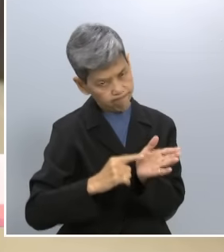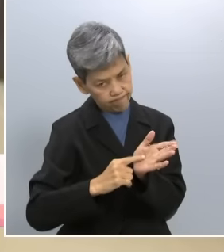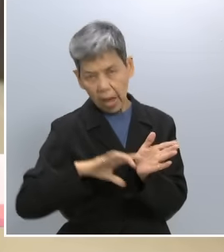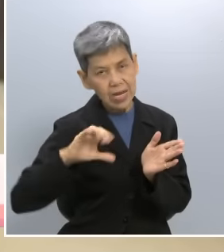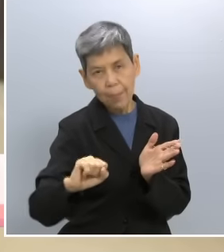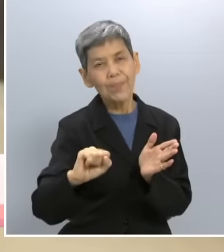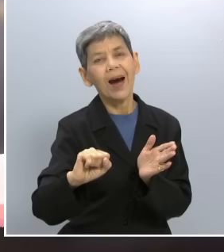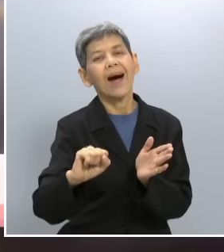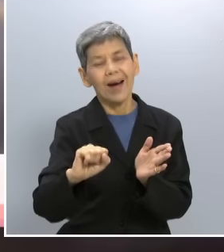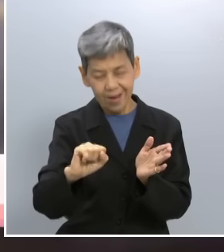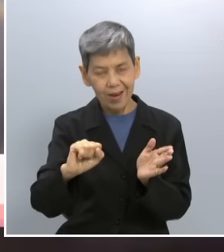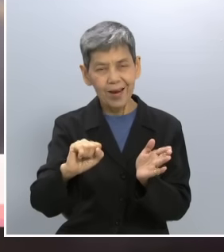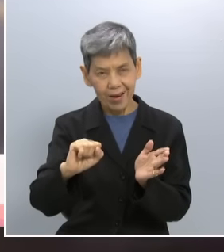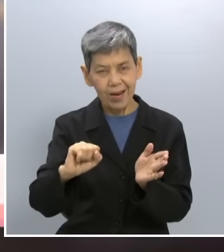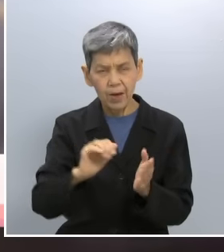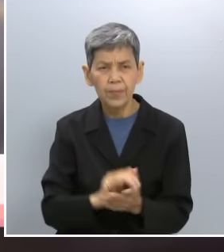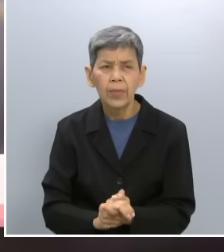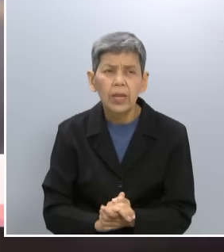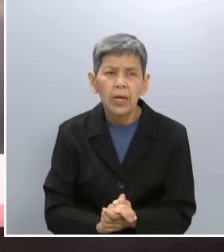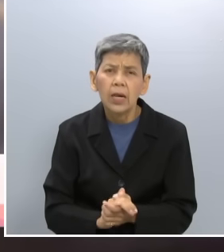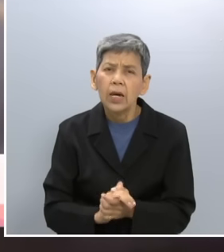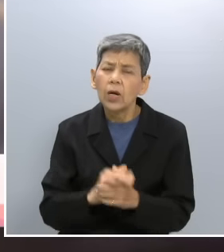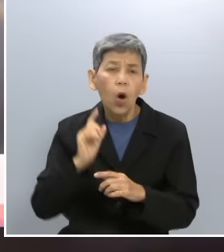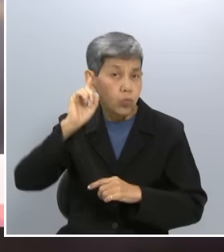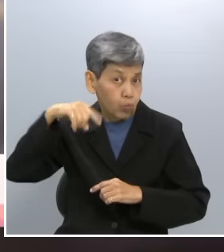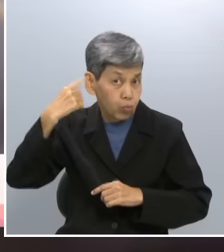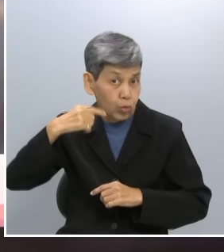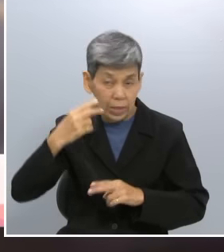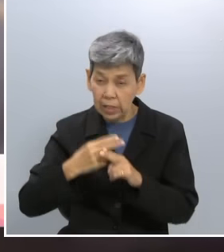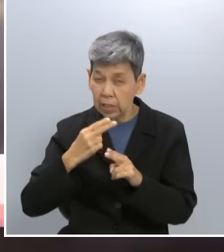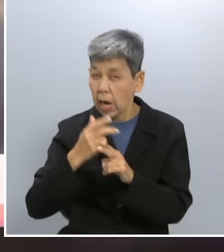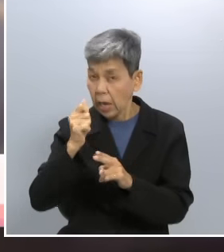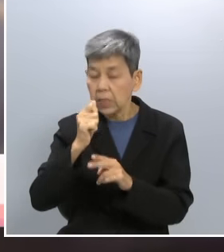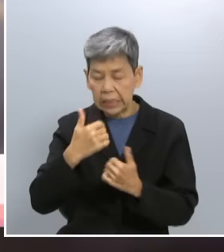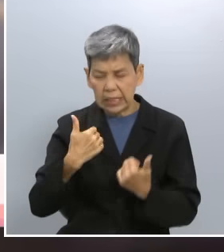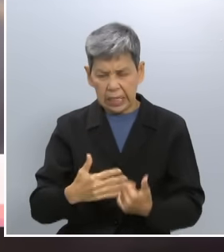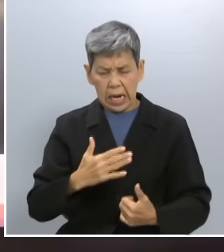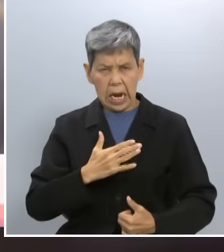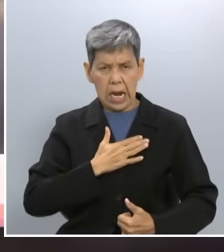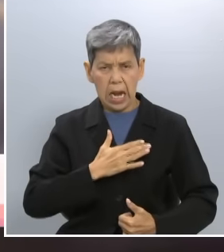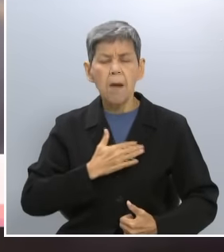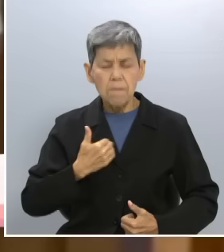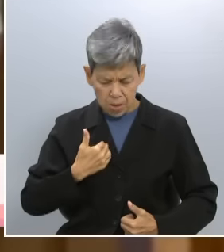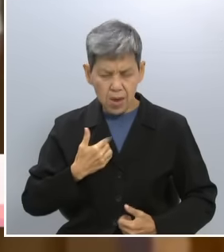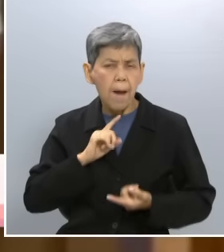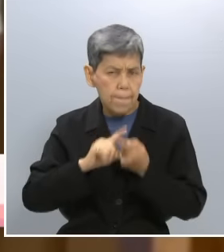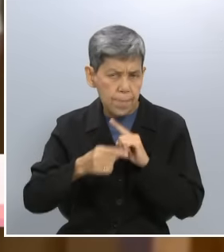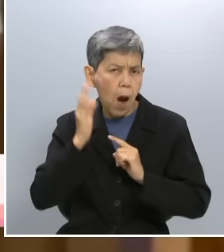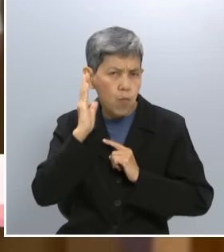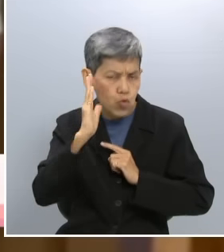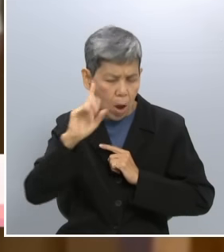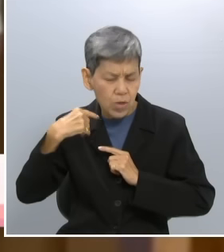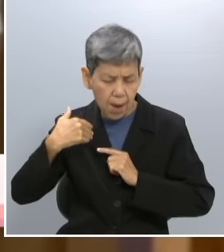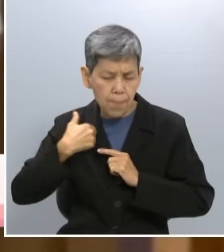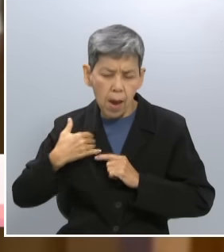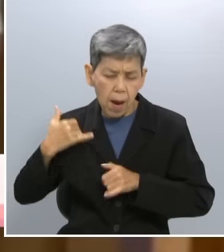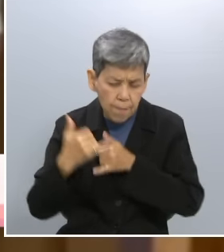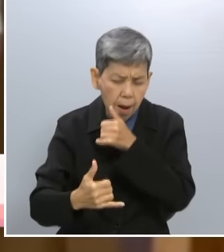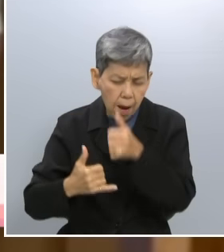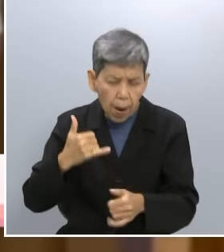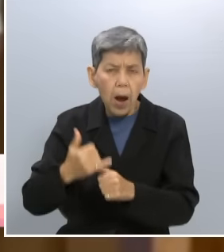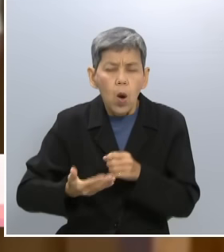วเลยนะครับคุณผู้ชมครับโดยที่ทางฝั่งของอัญชรีพรยอมรับนะครับว่าตัวเองนั้นมีการนัดกับเพื่อนชายแล้วก็หญิงมามั่วสุม